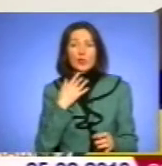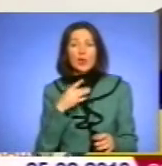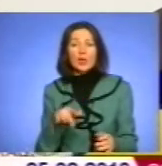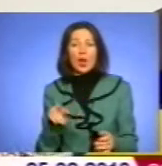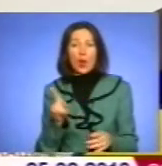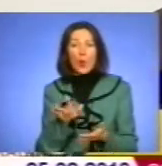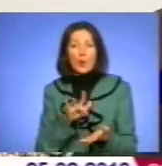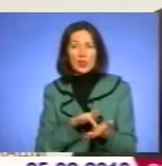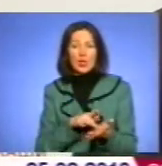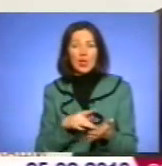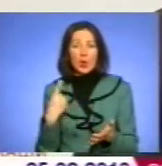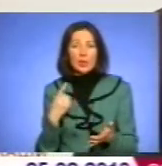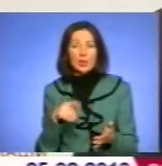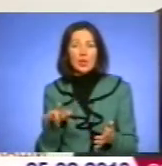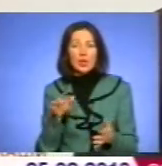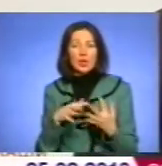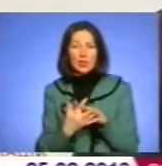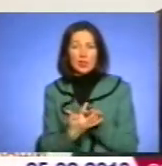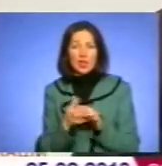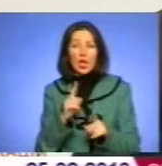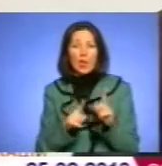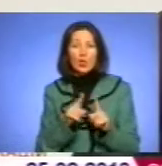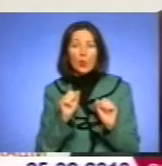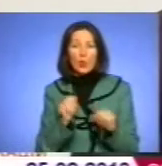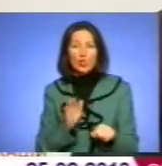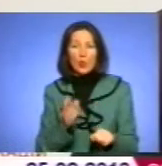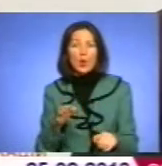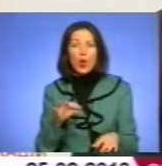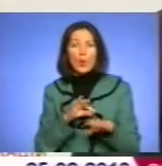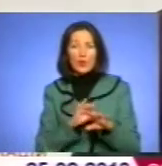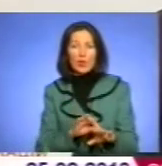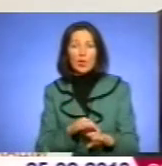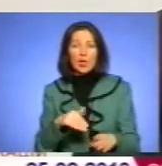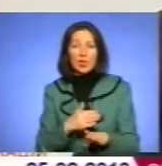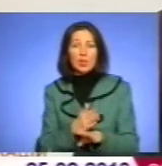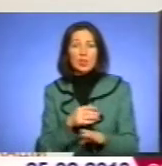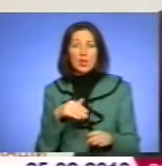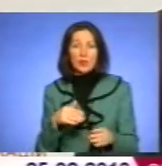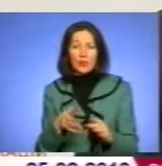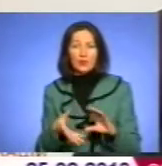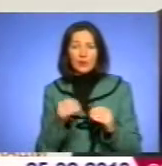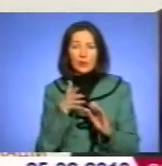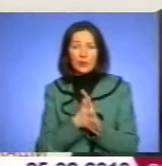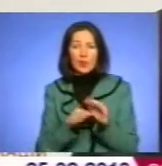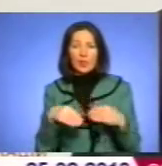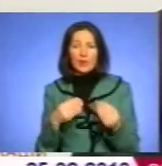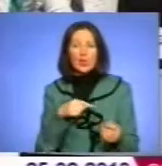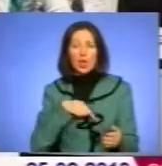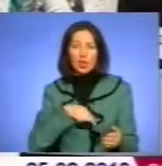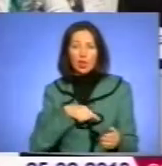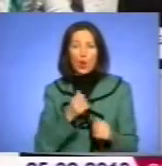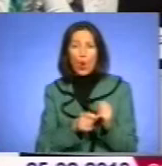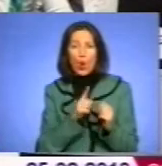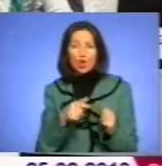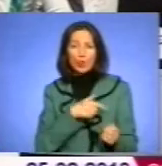щоб можна було проводити кількісну і якісну аналіз і давати характеристику кожному депутату міської, сільської, обласної ради. У